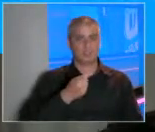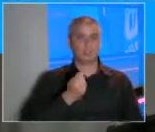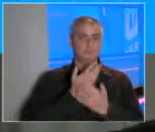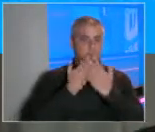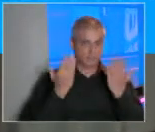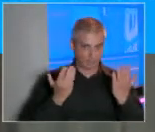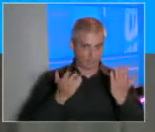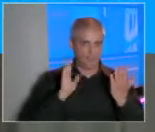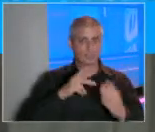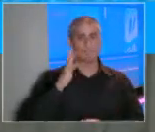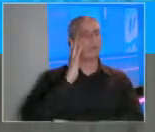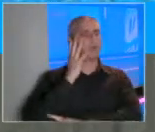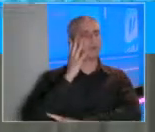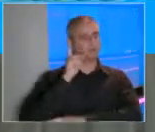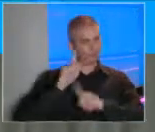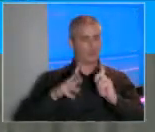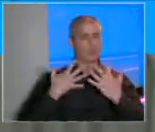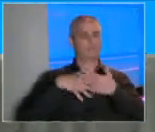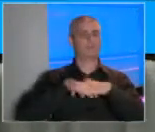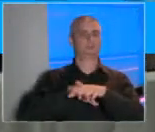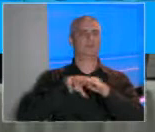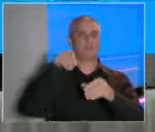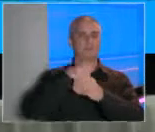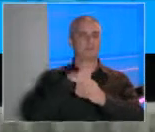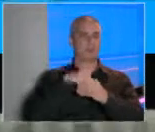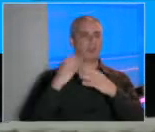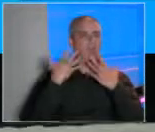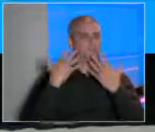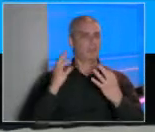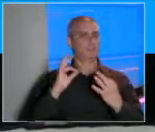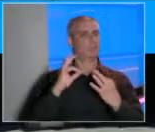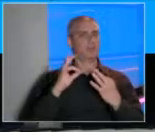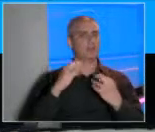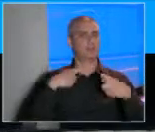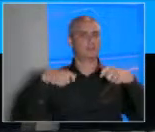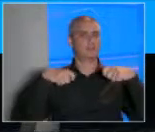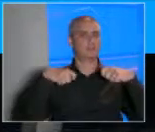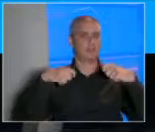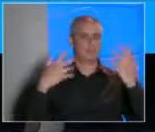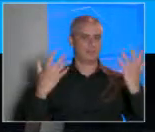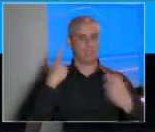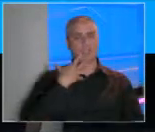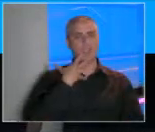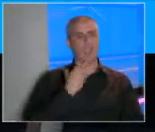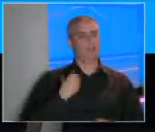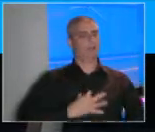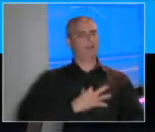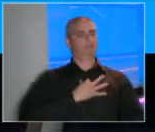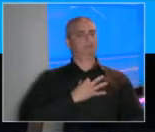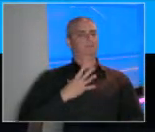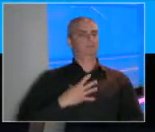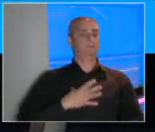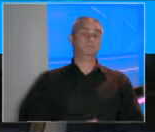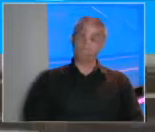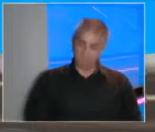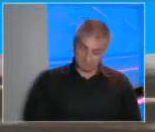מסתבר שגולנצ'יקים יכולים להשתלב גם בתוך האווירה האפורה של הדיפלומטים החנותים בחליפות.